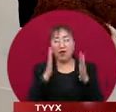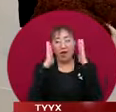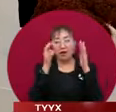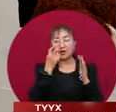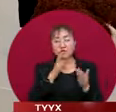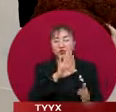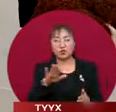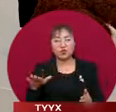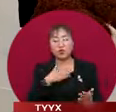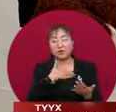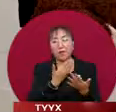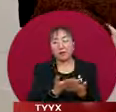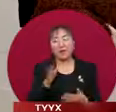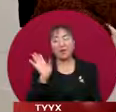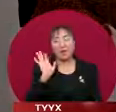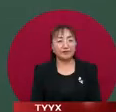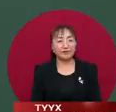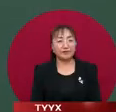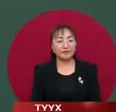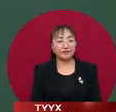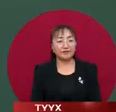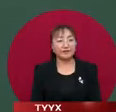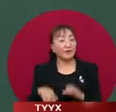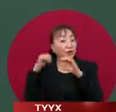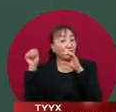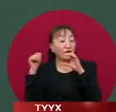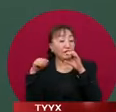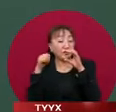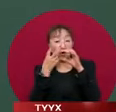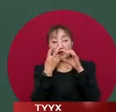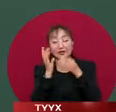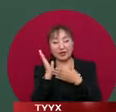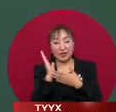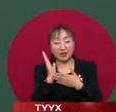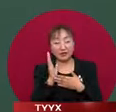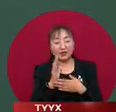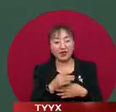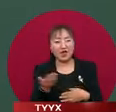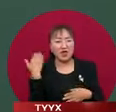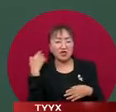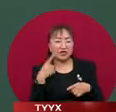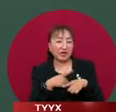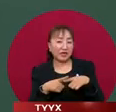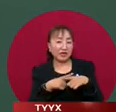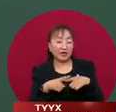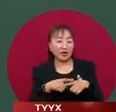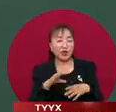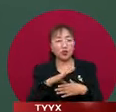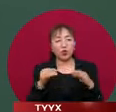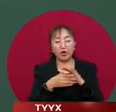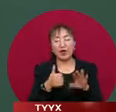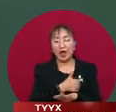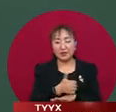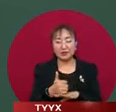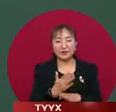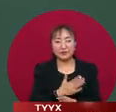хүүхдүүдтэй баярлаа. Баяртай. За видео хичээлээсээ бид нэр эртний грекийн түүхээр аяллаа. Түгэл бүгдээрээ